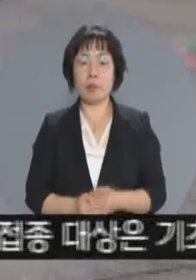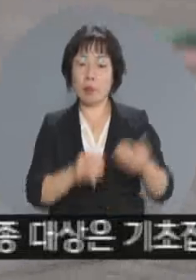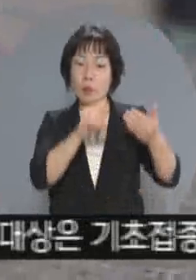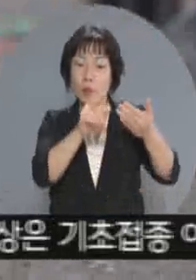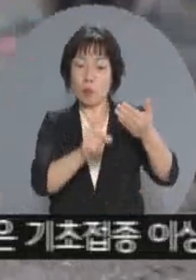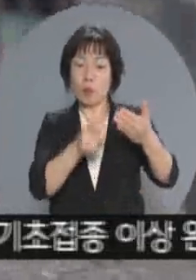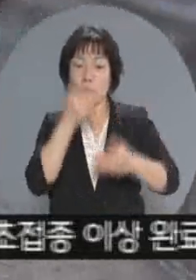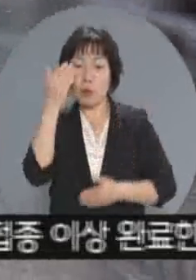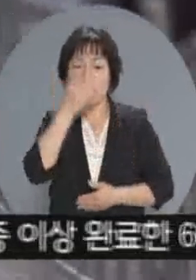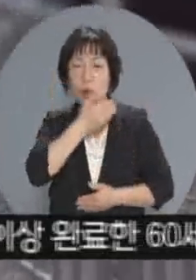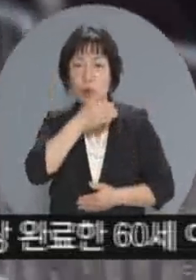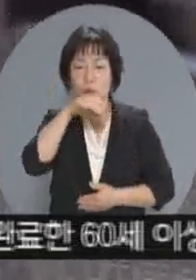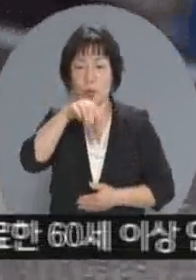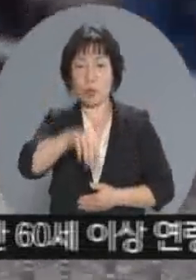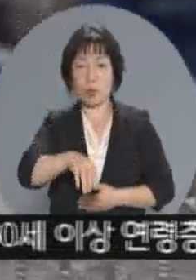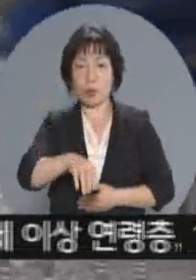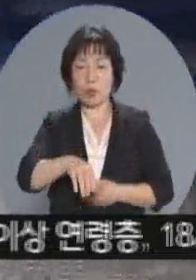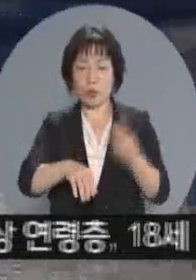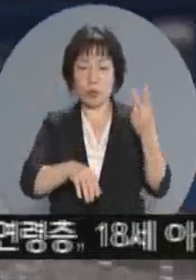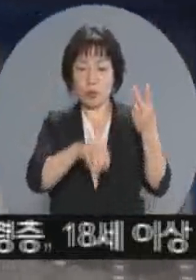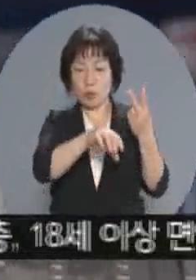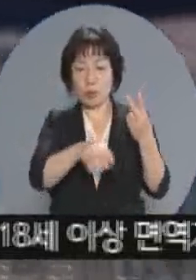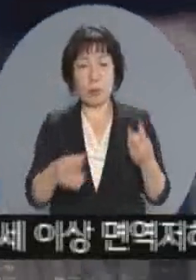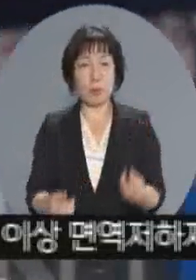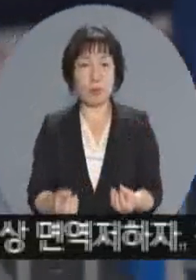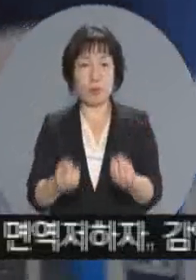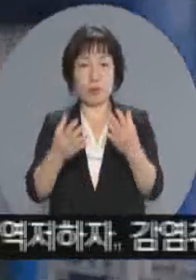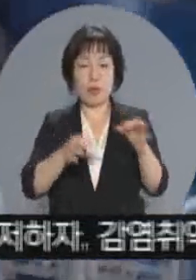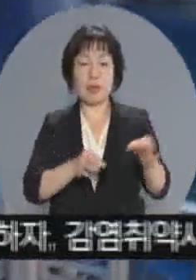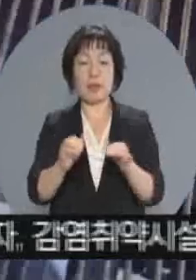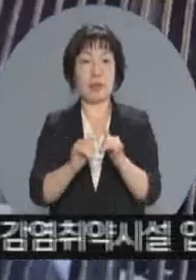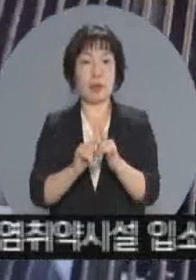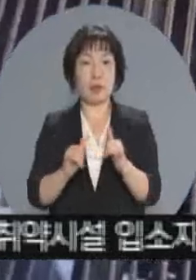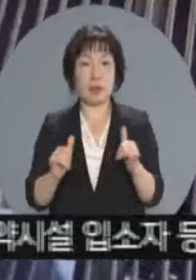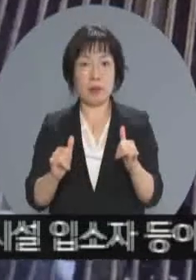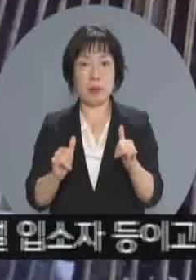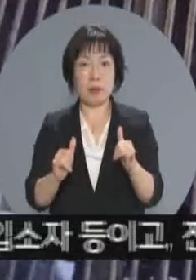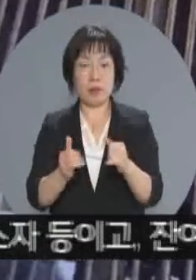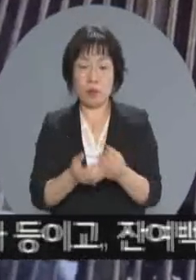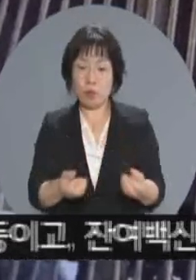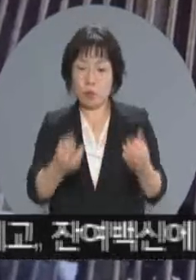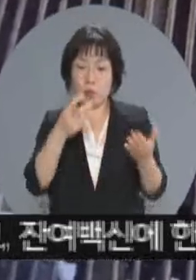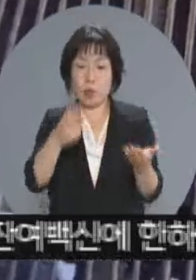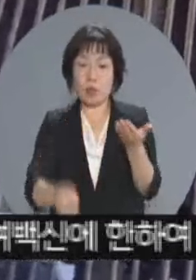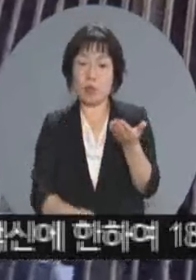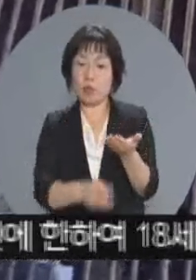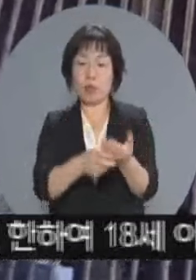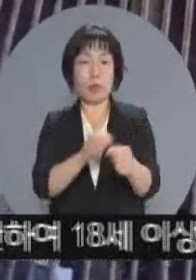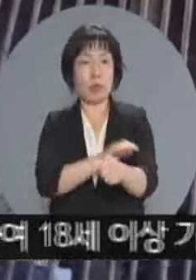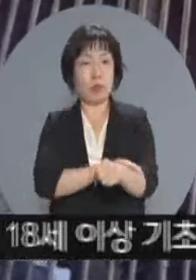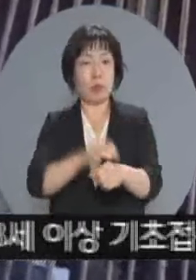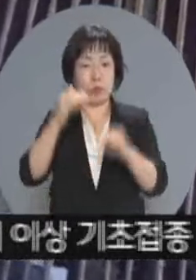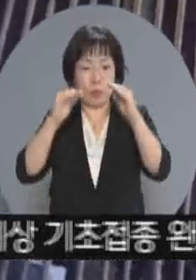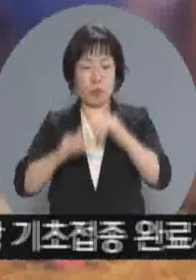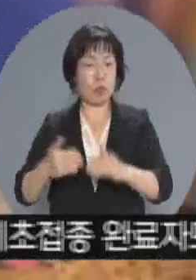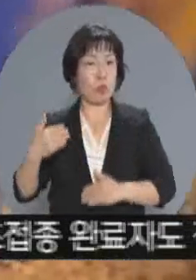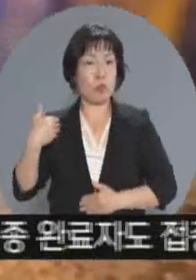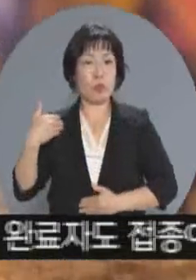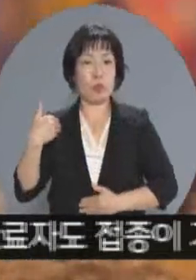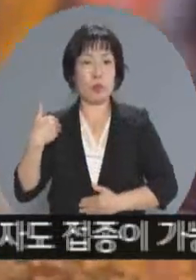지난달 여수 국동항에서 열린 두 축제에서 장사를 한 상인들은이 축제가 불법인지 몰랐다는